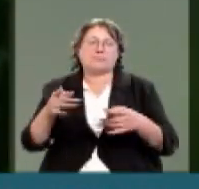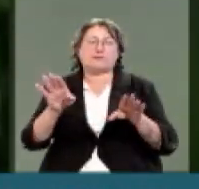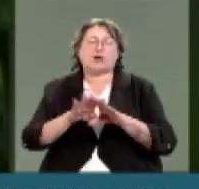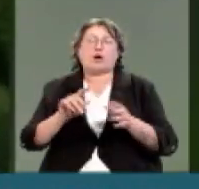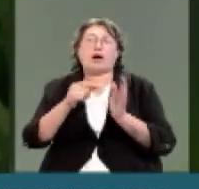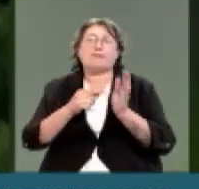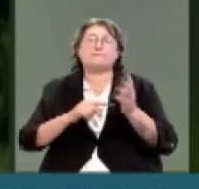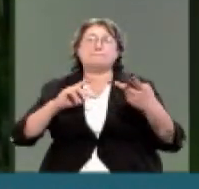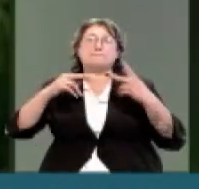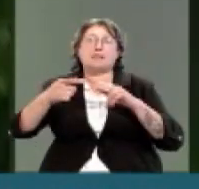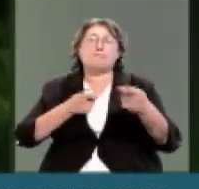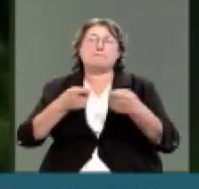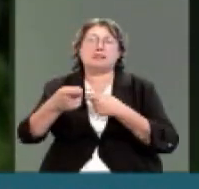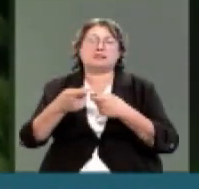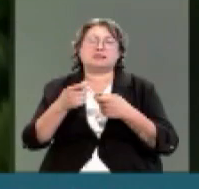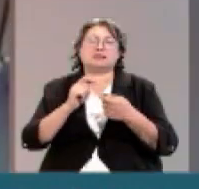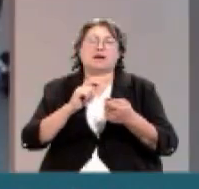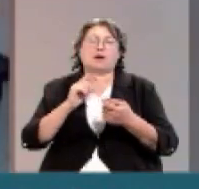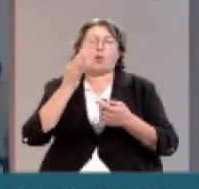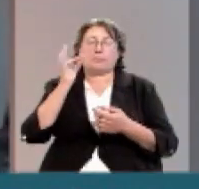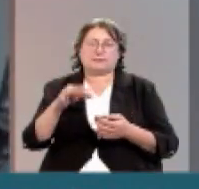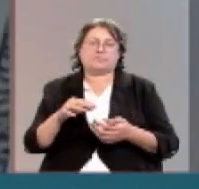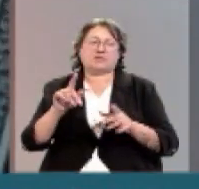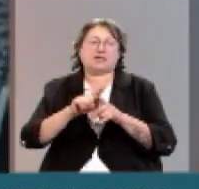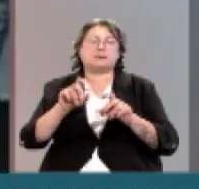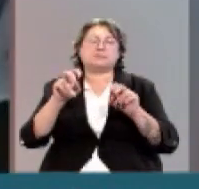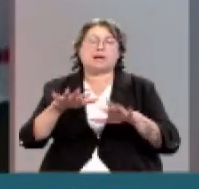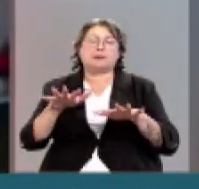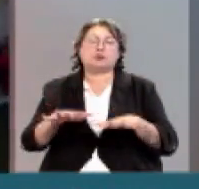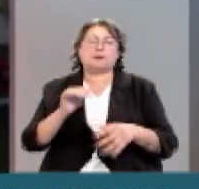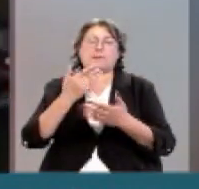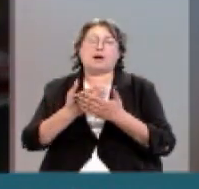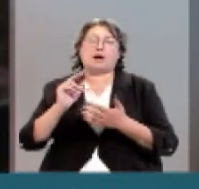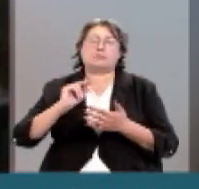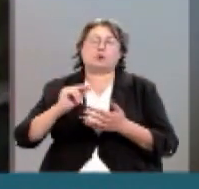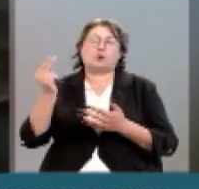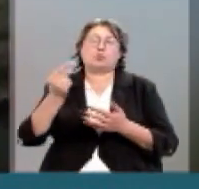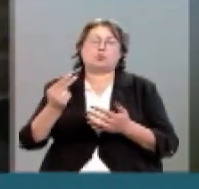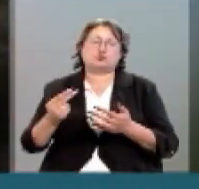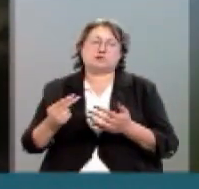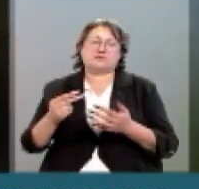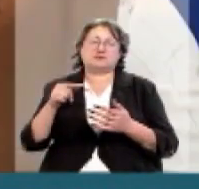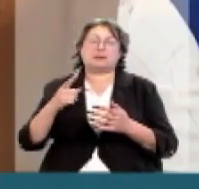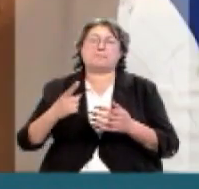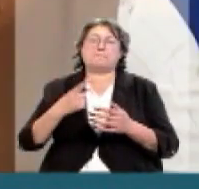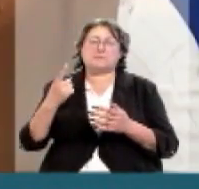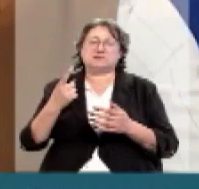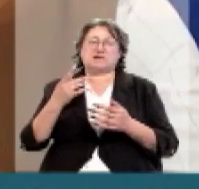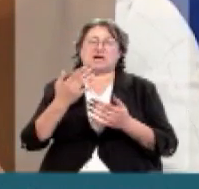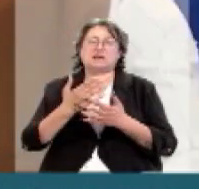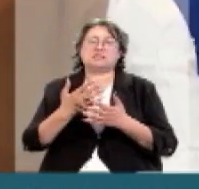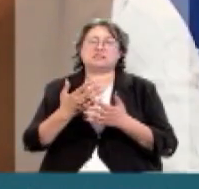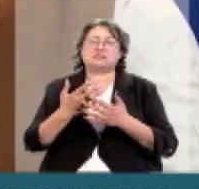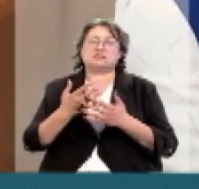аясында суретшілердің туындылары қойылған арнайы алаң құрылған. Бұл жерде әр өңірдің қылқалам шеберлері өзара тәжірибе алмасады.